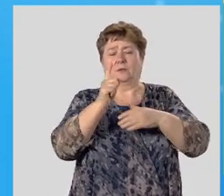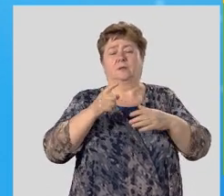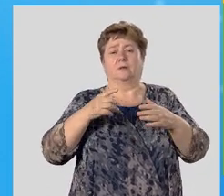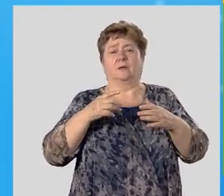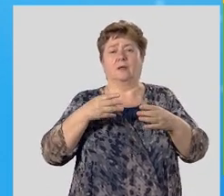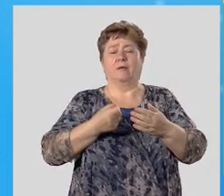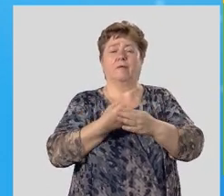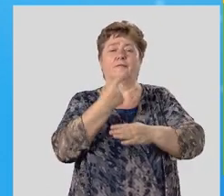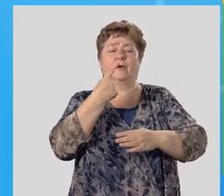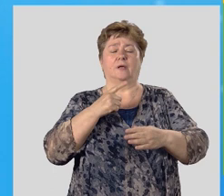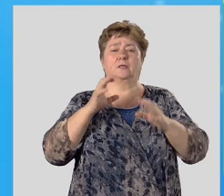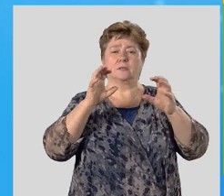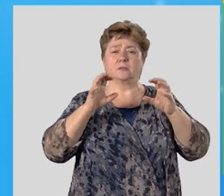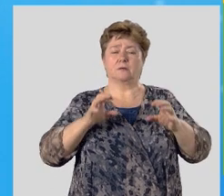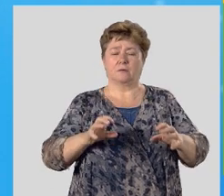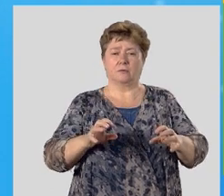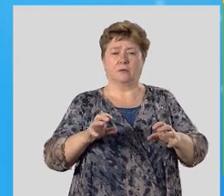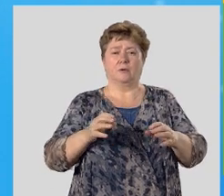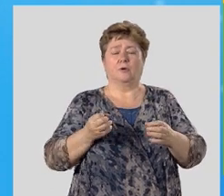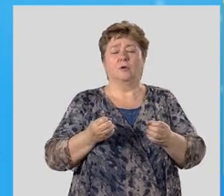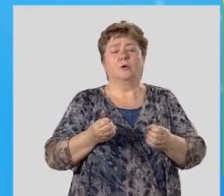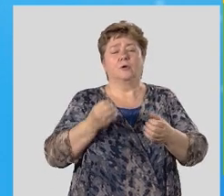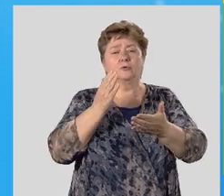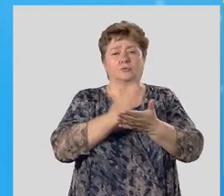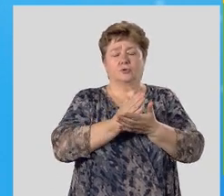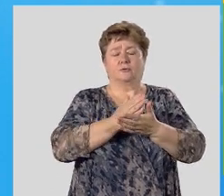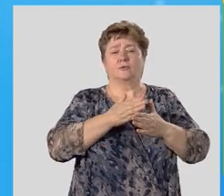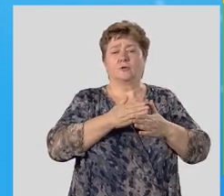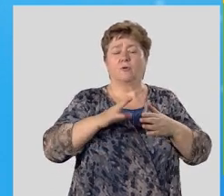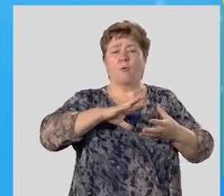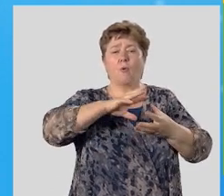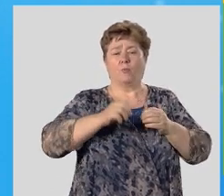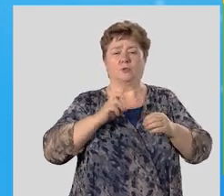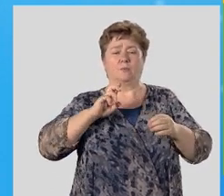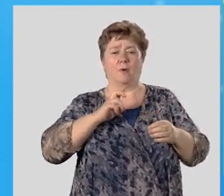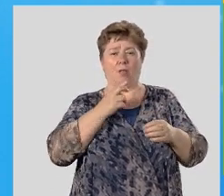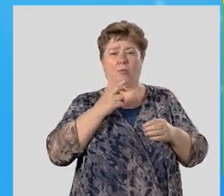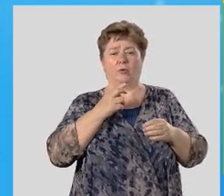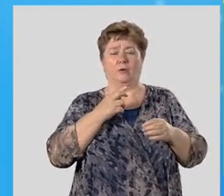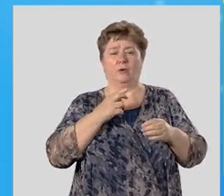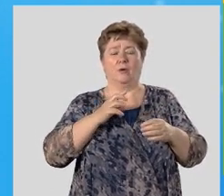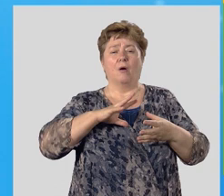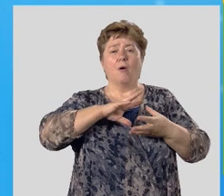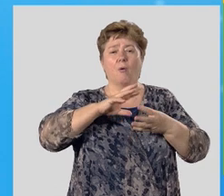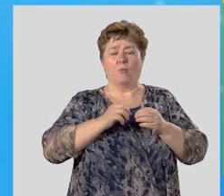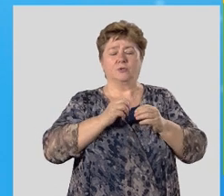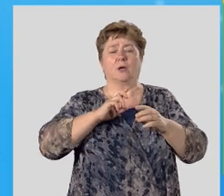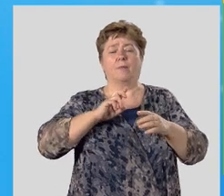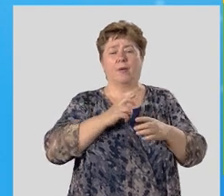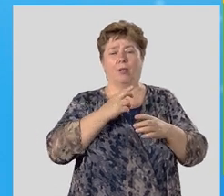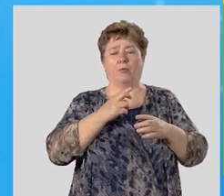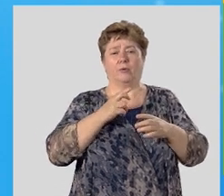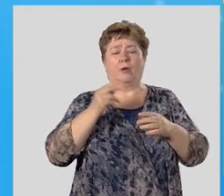явлений, закономерностей существует раздел общей биологии. Общая